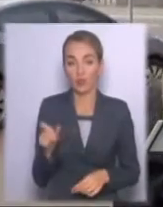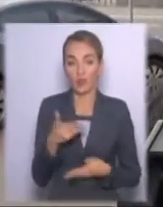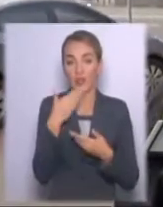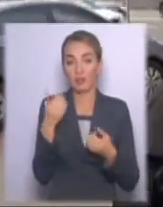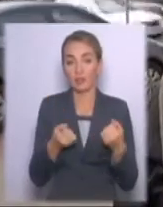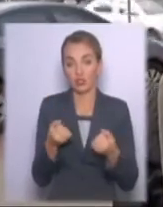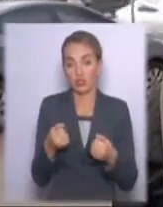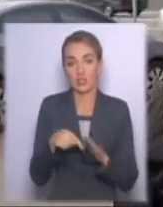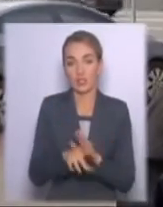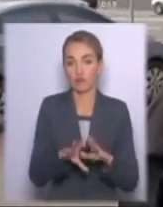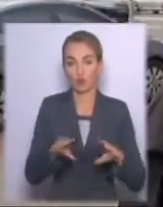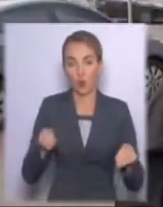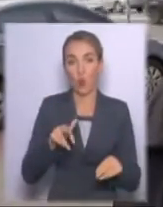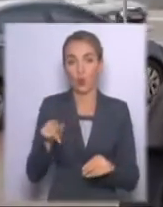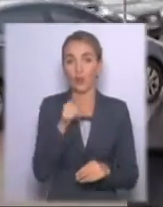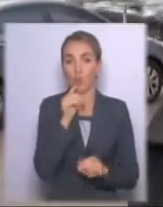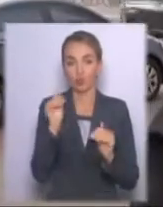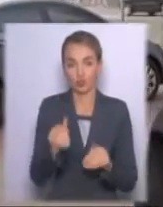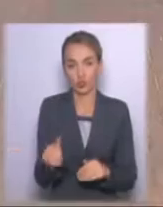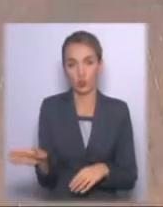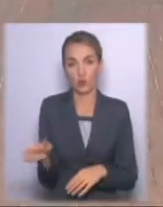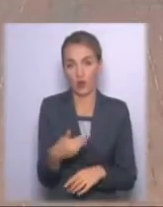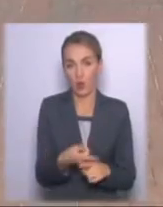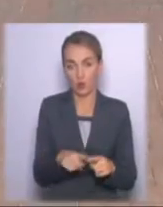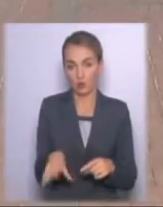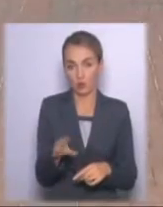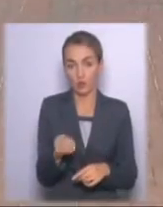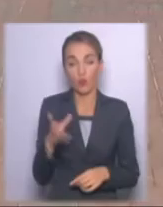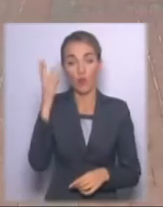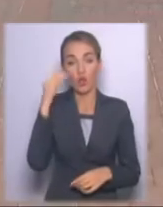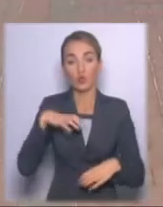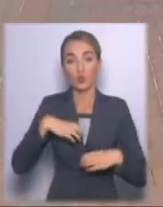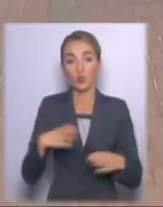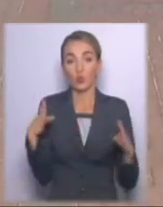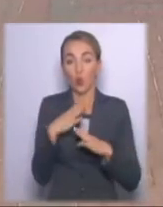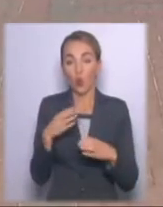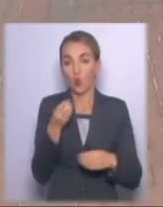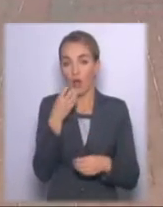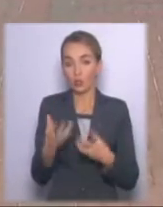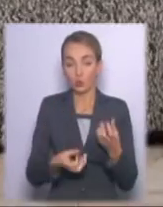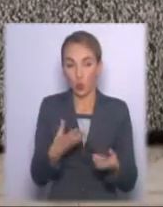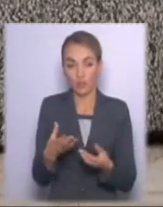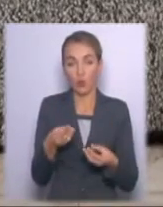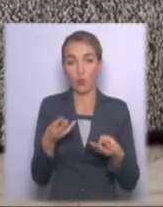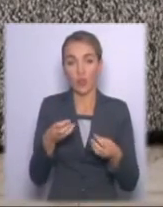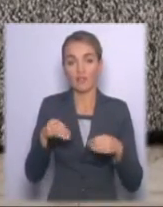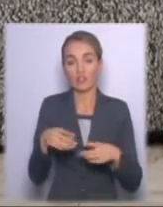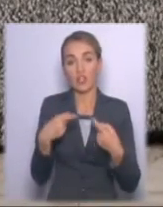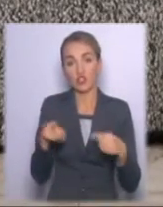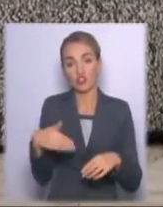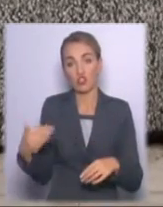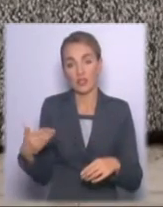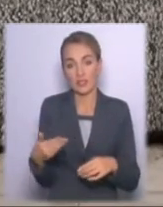машини, значить, ну все, ходи, мовчи, тобто вибирають ось це все. Врахувавши сумну долю вазонів, комунальники вирішили на іншій частині